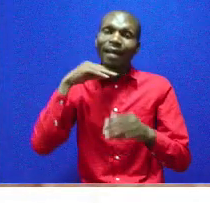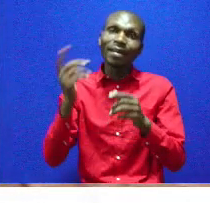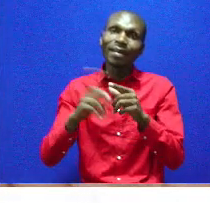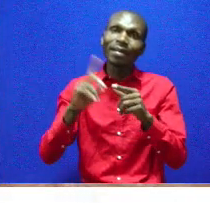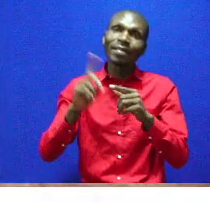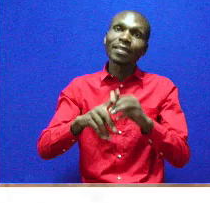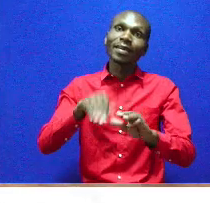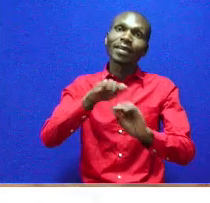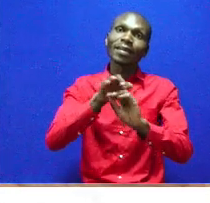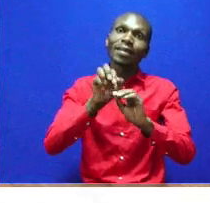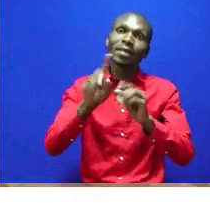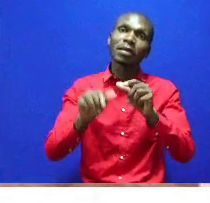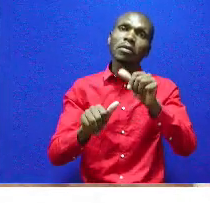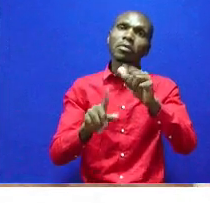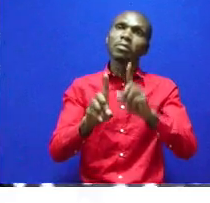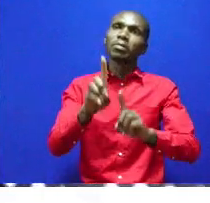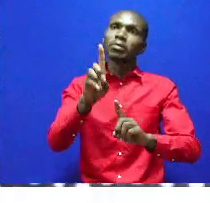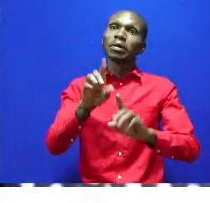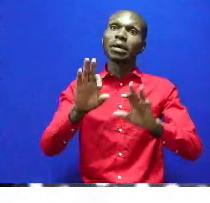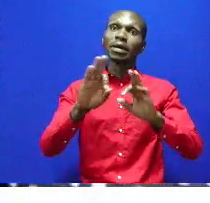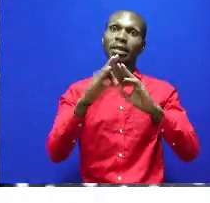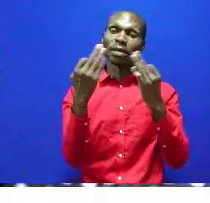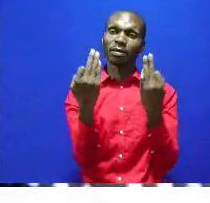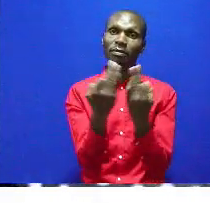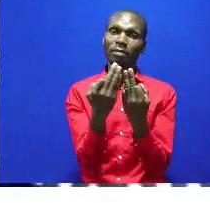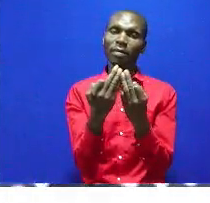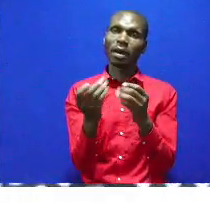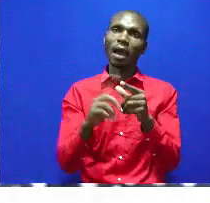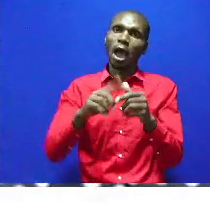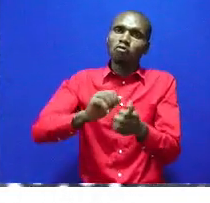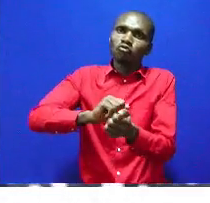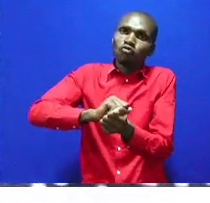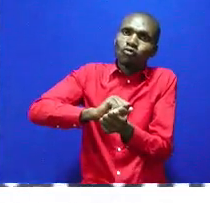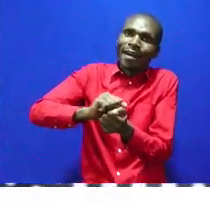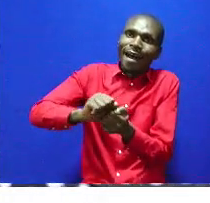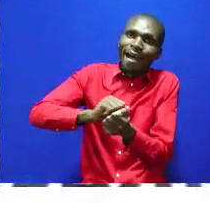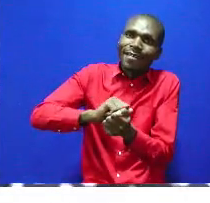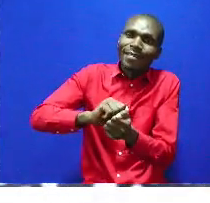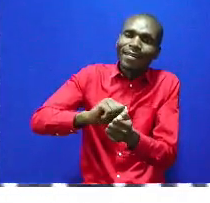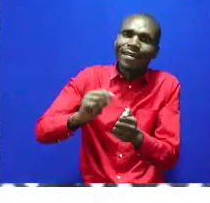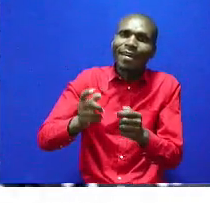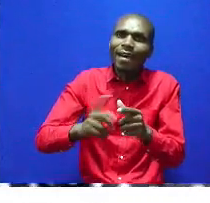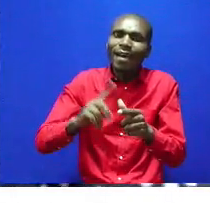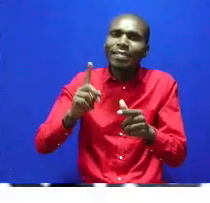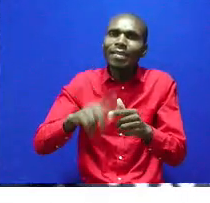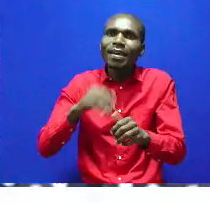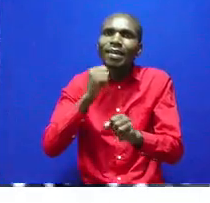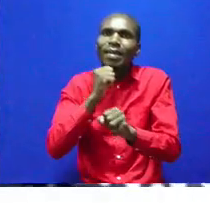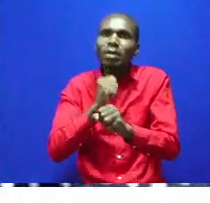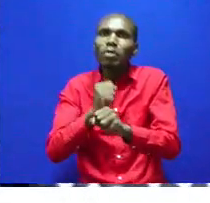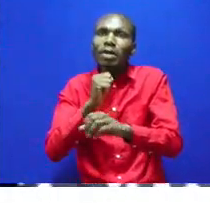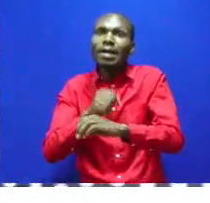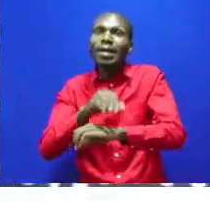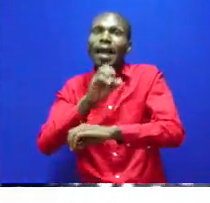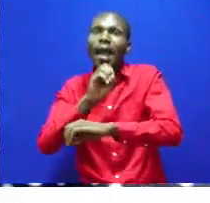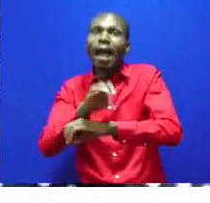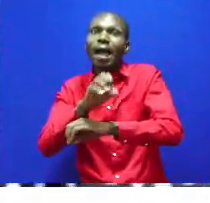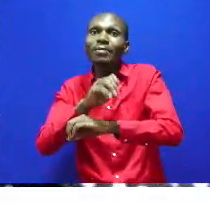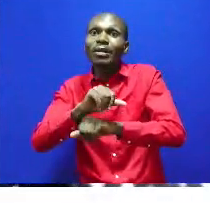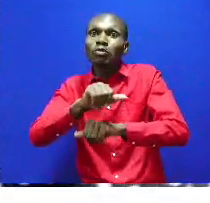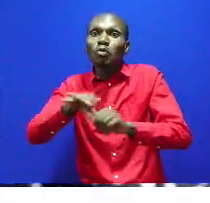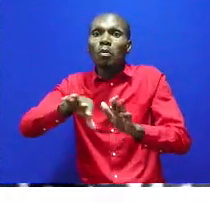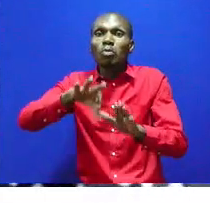yae ase family ya Ivy. Chiete Friday kukoleru guidance ni career choice.